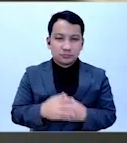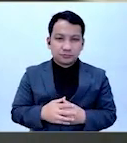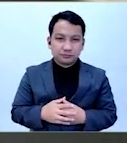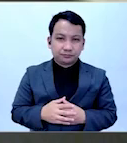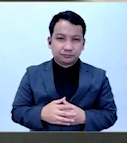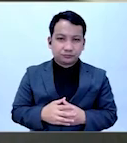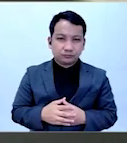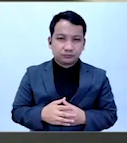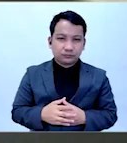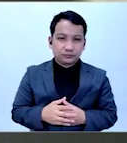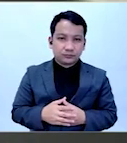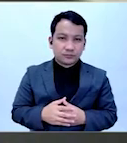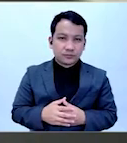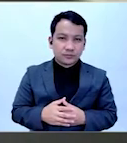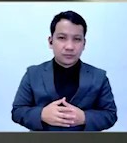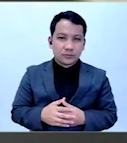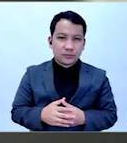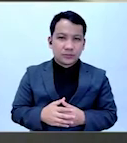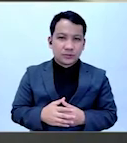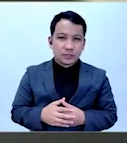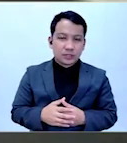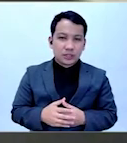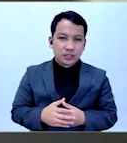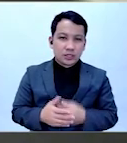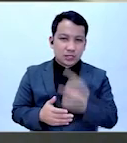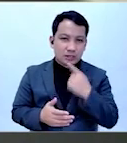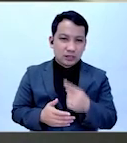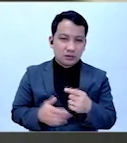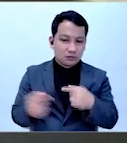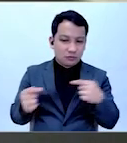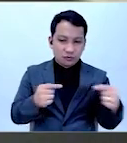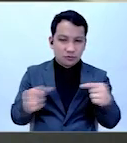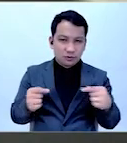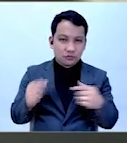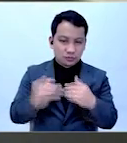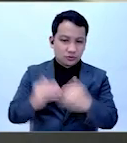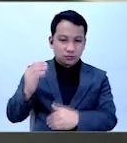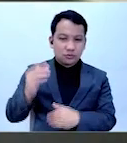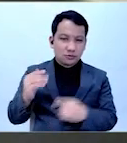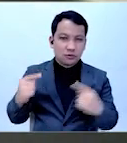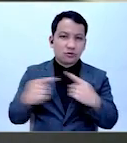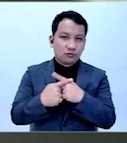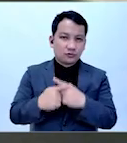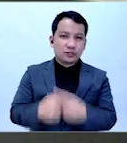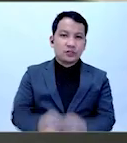how would you say it, be triggered to escalate the tension.